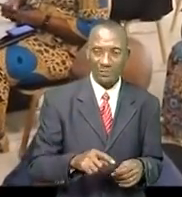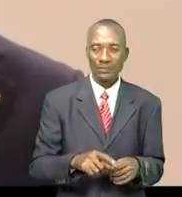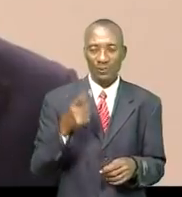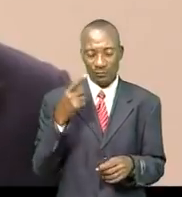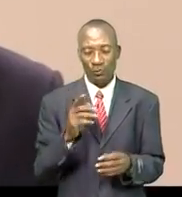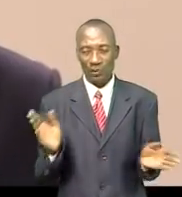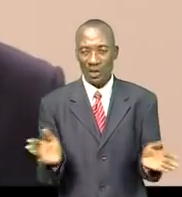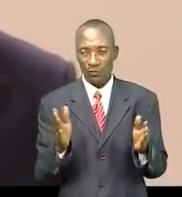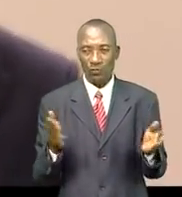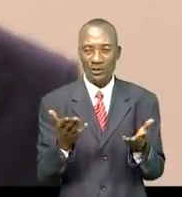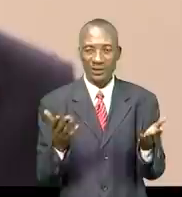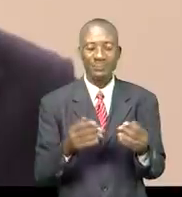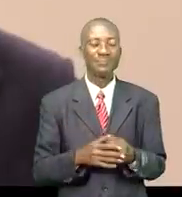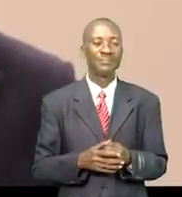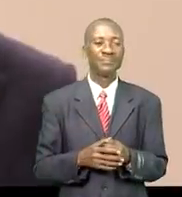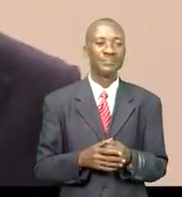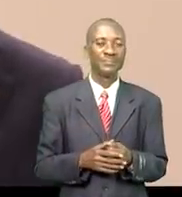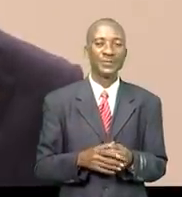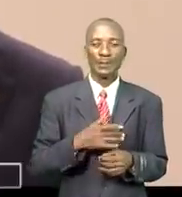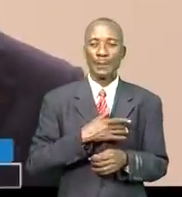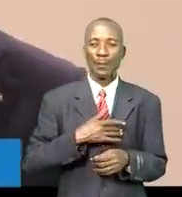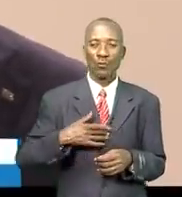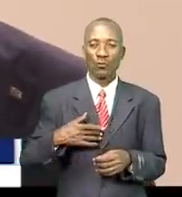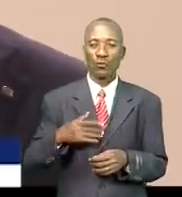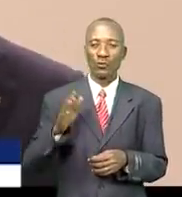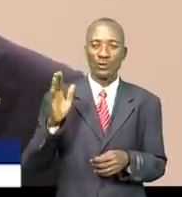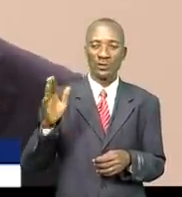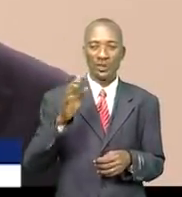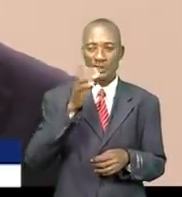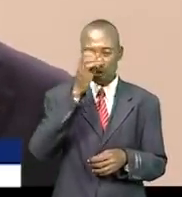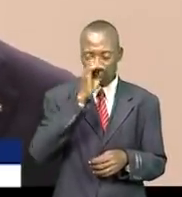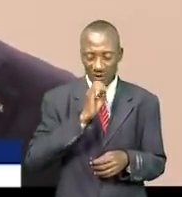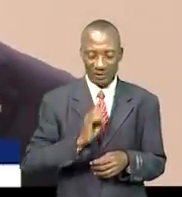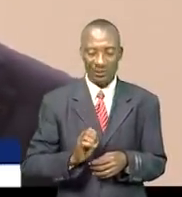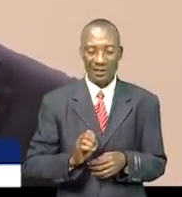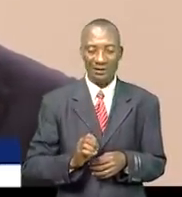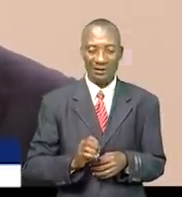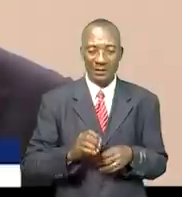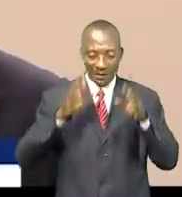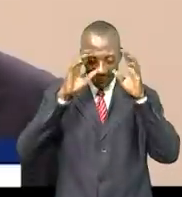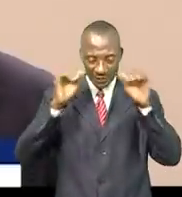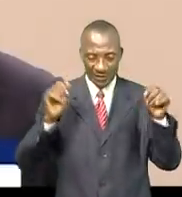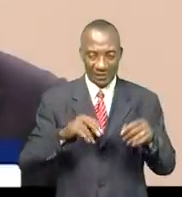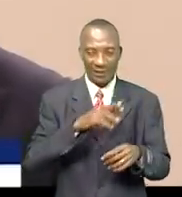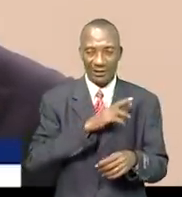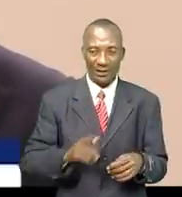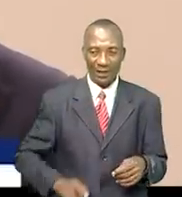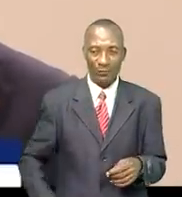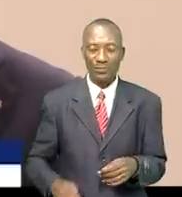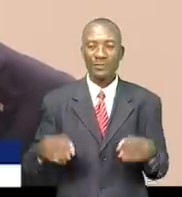travaux. Au nom de son Excellence, Monsieur le Président de la République, chef de